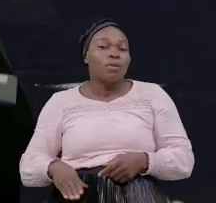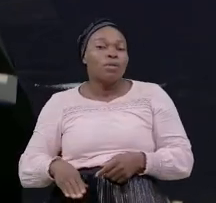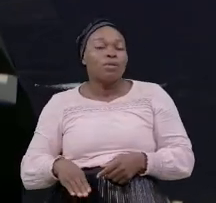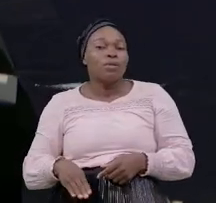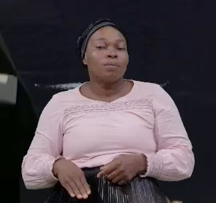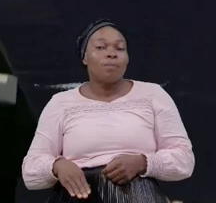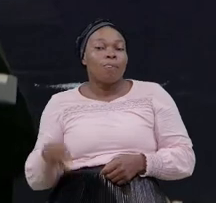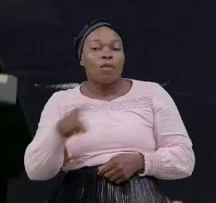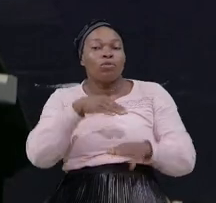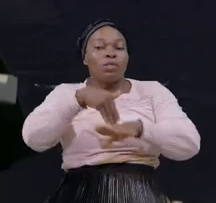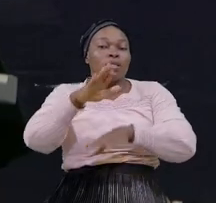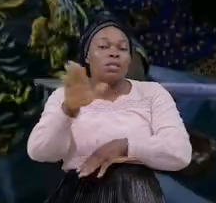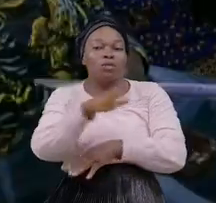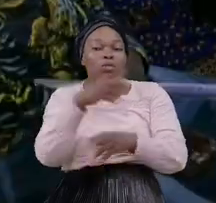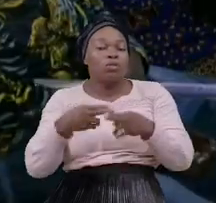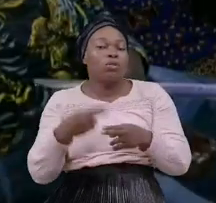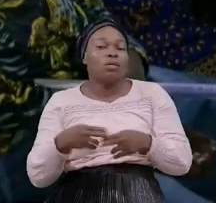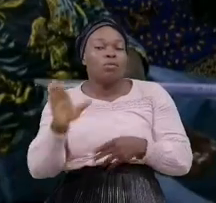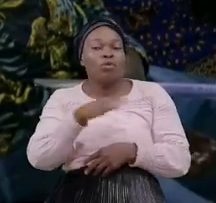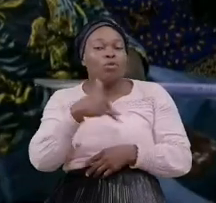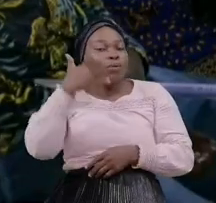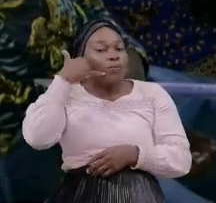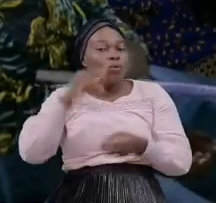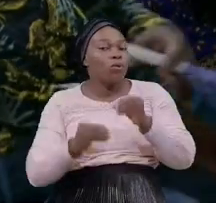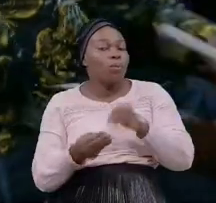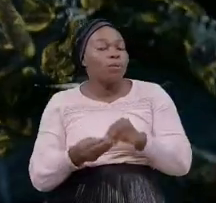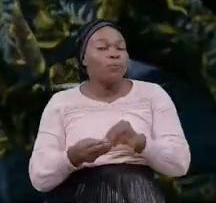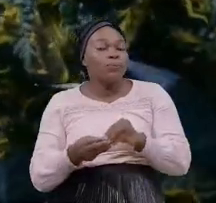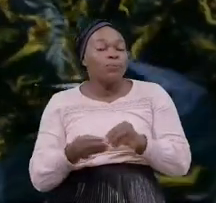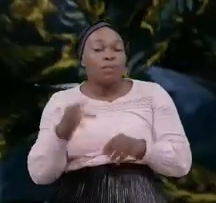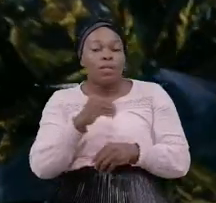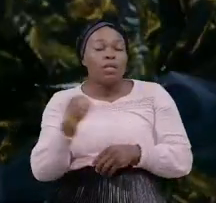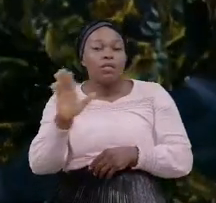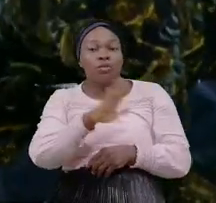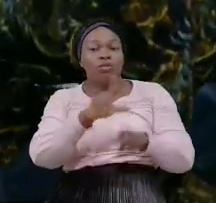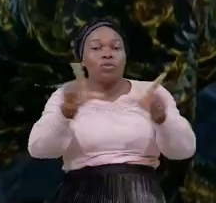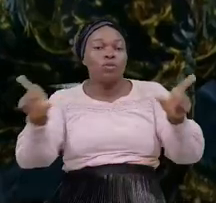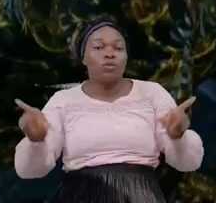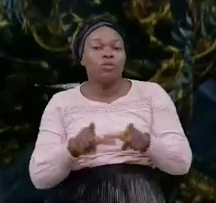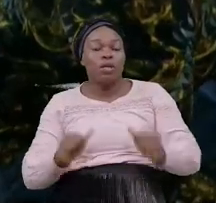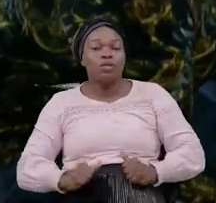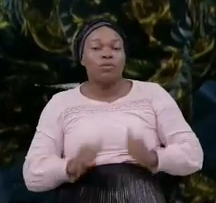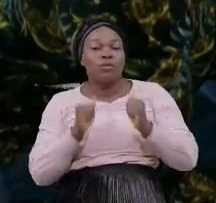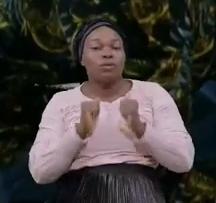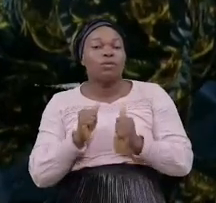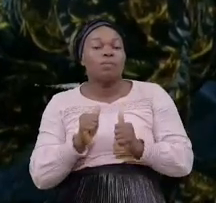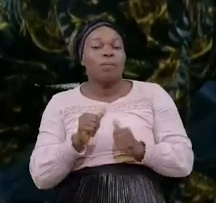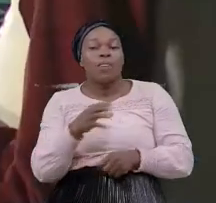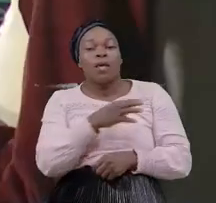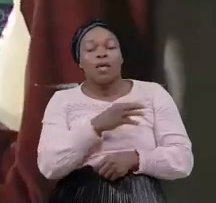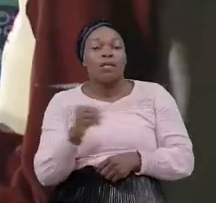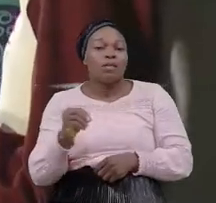Prière, nous envoyez votre nom, votre numéro de téléphone et votre adresse.